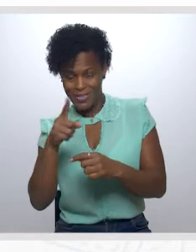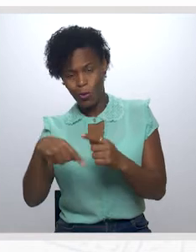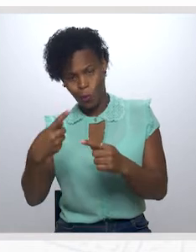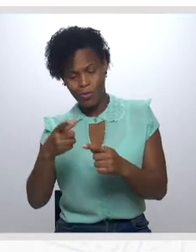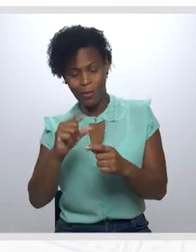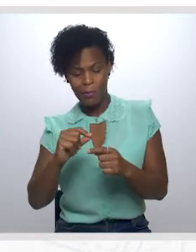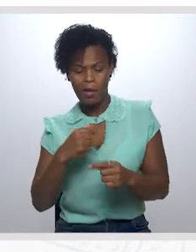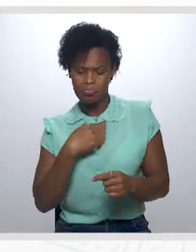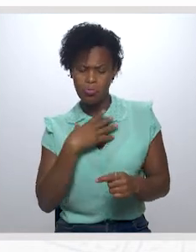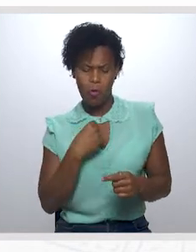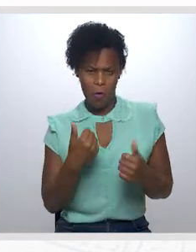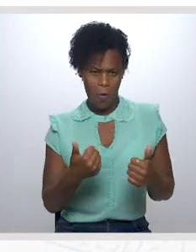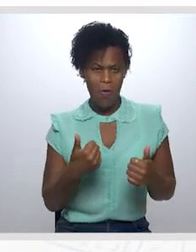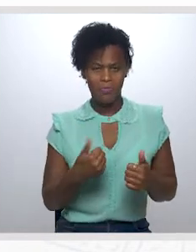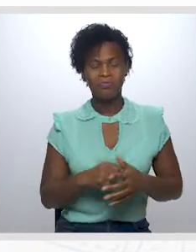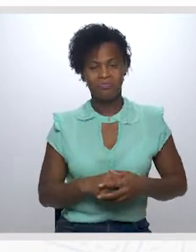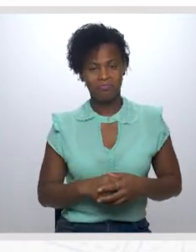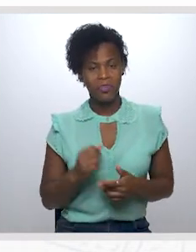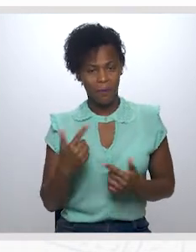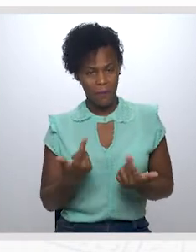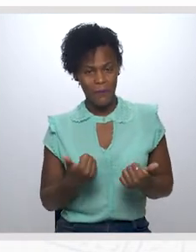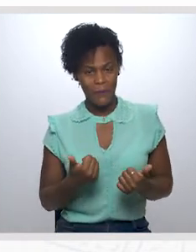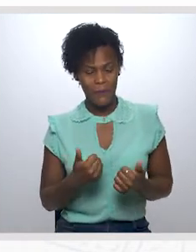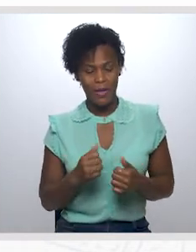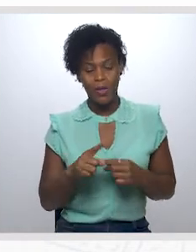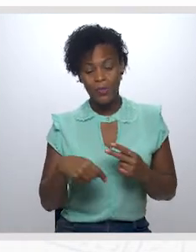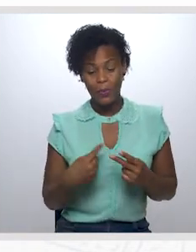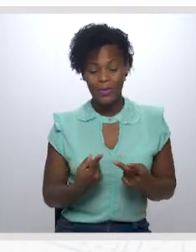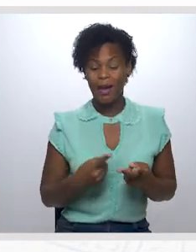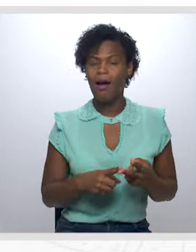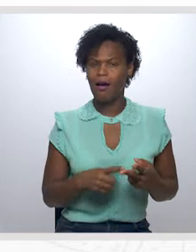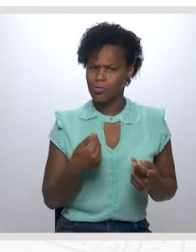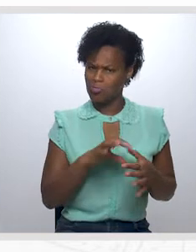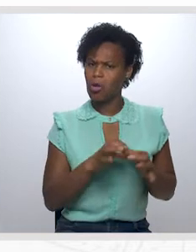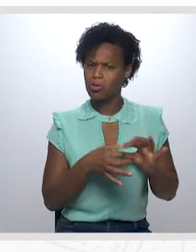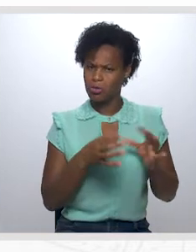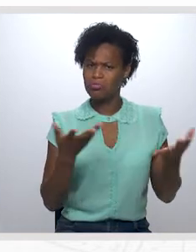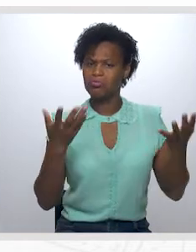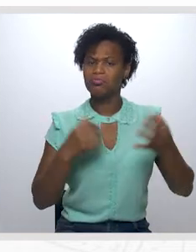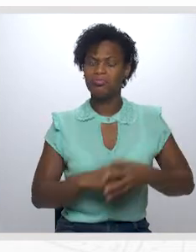J'aime bien. Encore. Très bien. C'est logique.